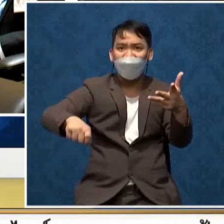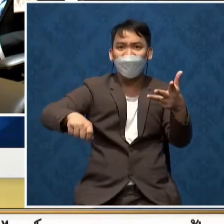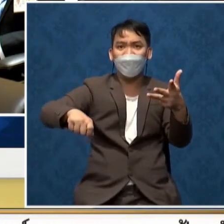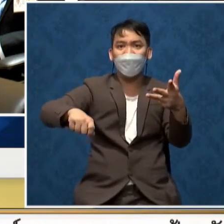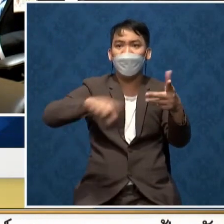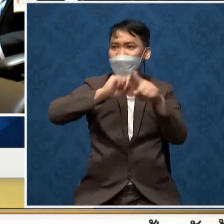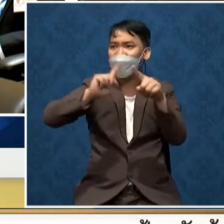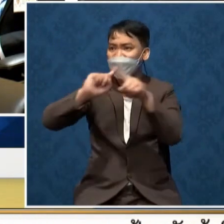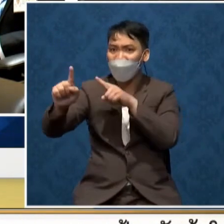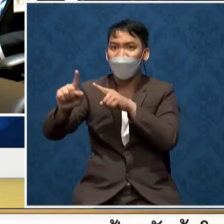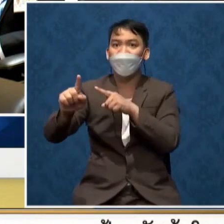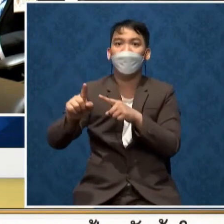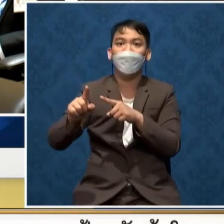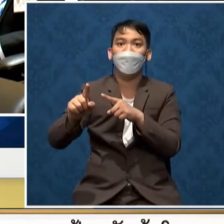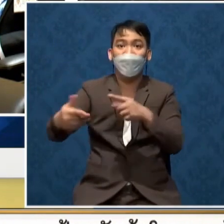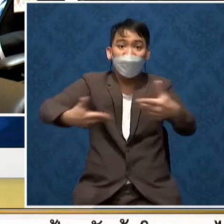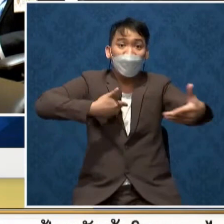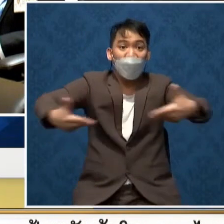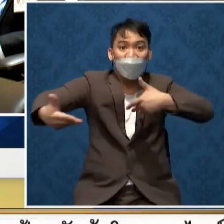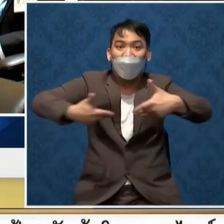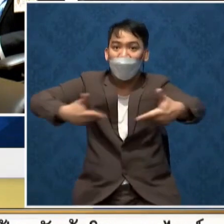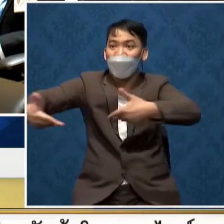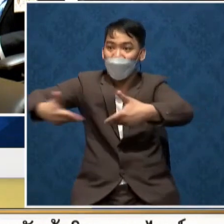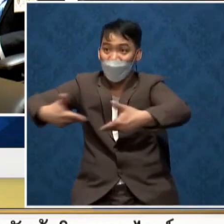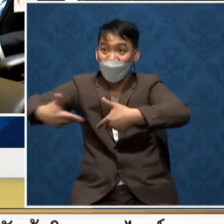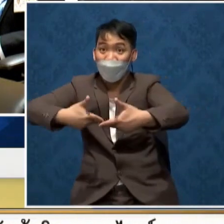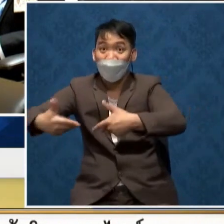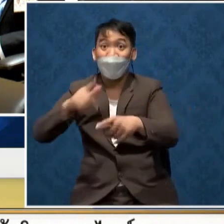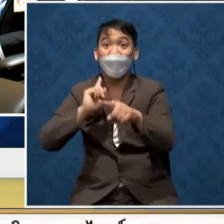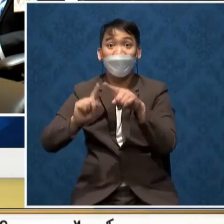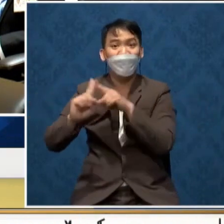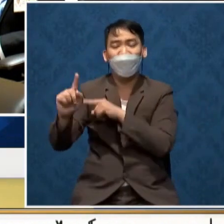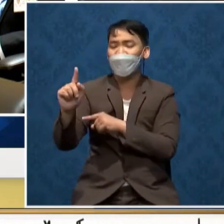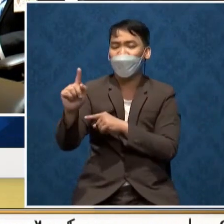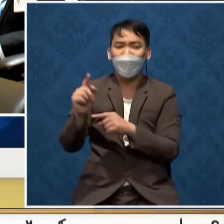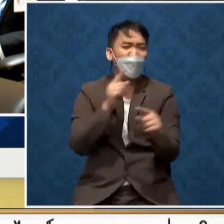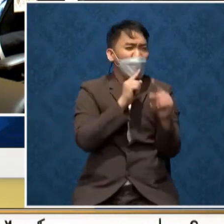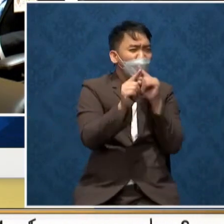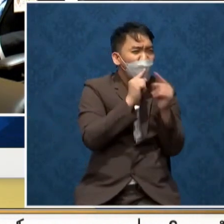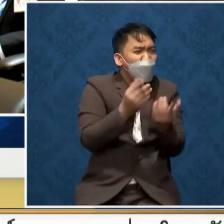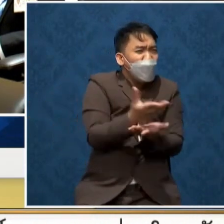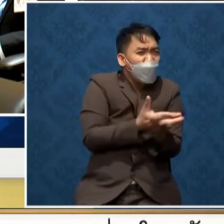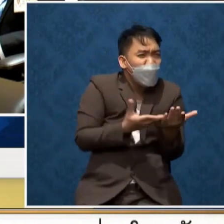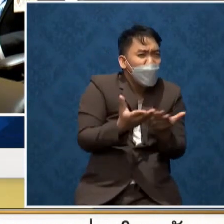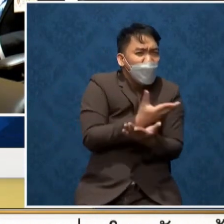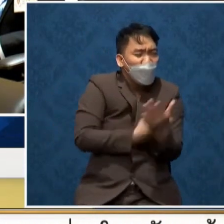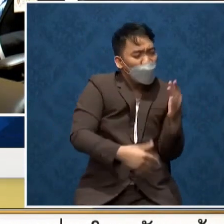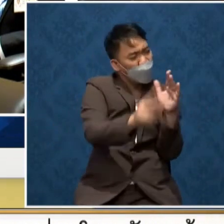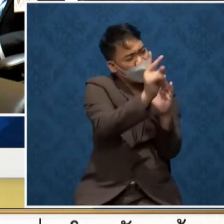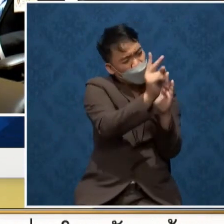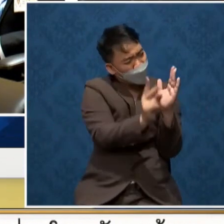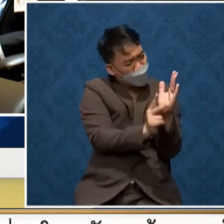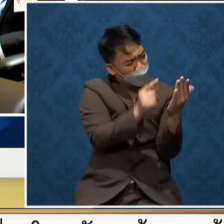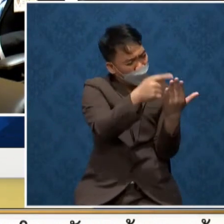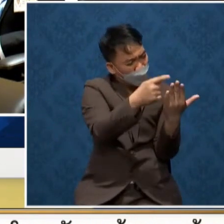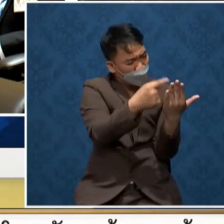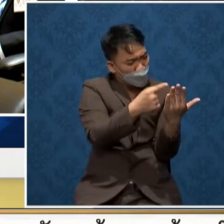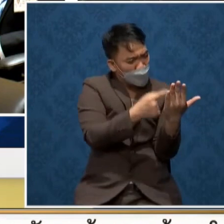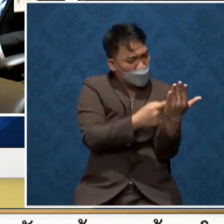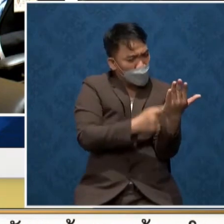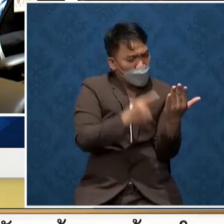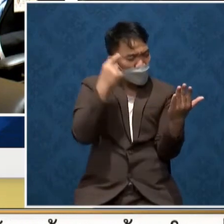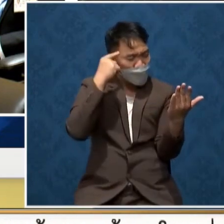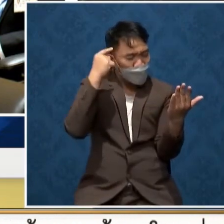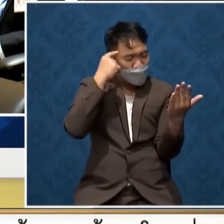ให้มีศักยภาพและเพียงพอเพราะนั้นการพิจารณางบประมาณในแต่ละมาตราแต่ละรายการนั้นนะครับ